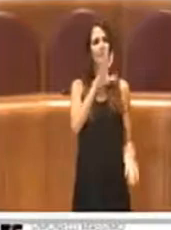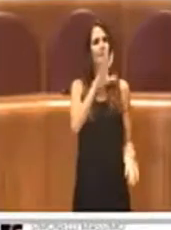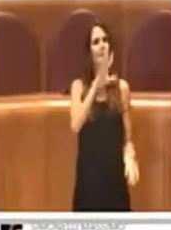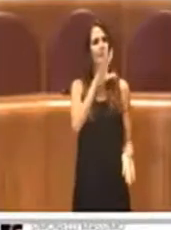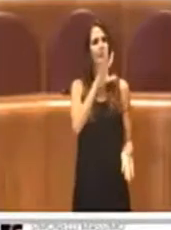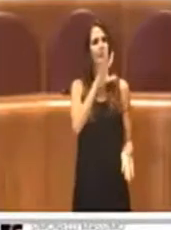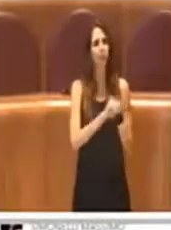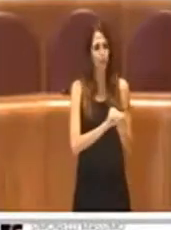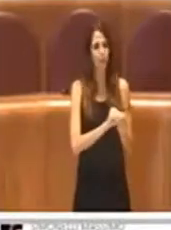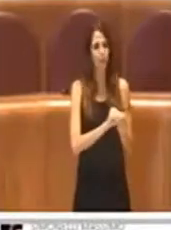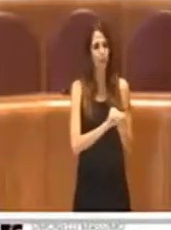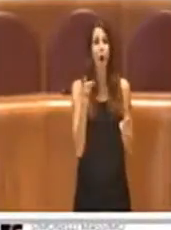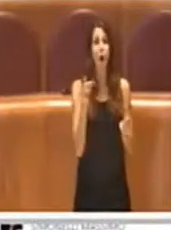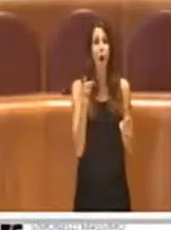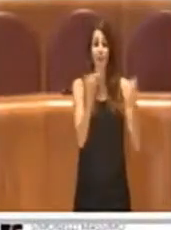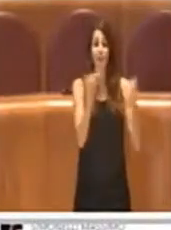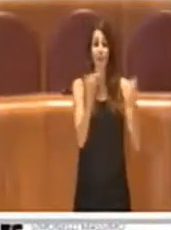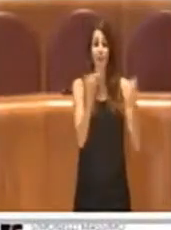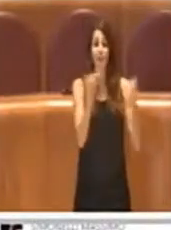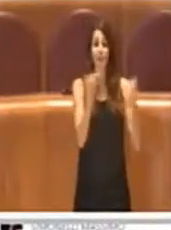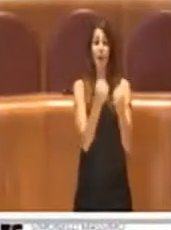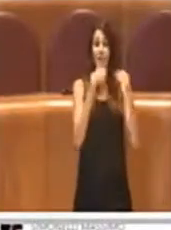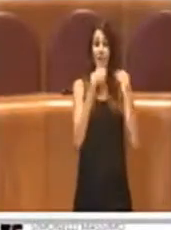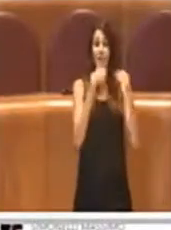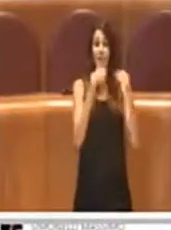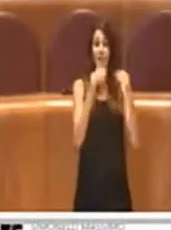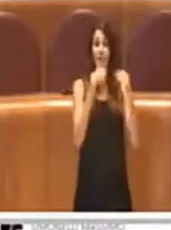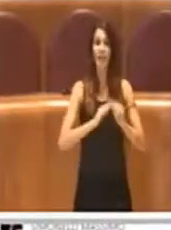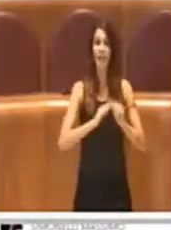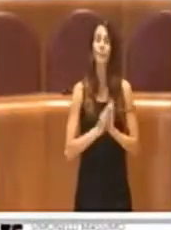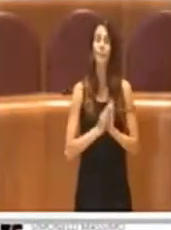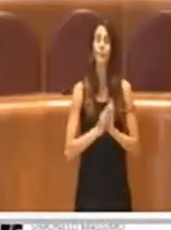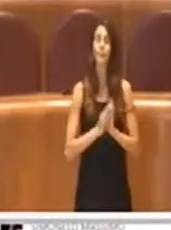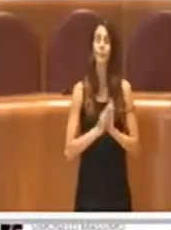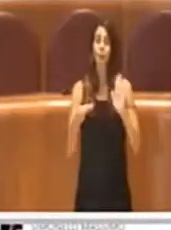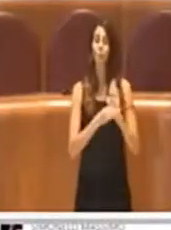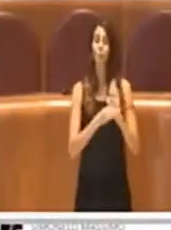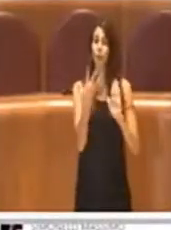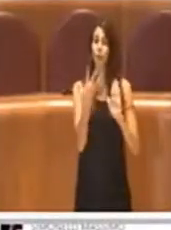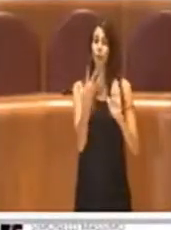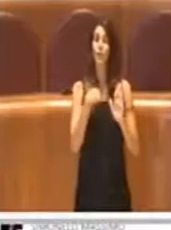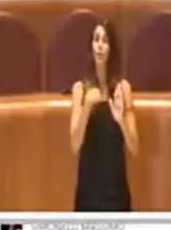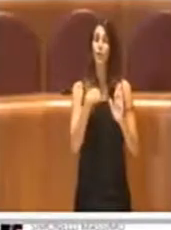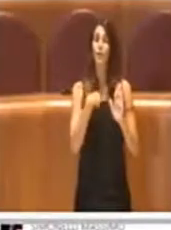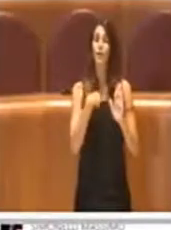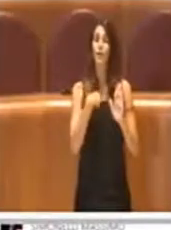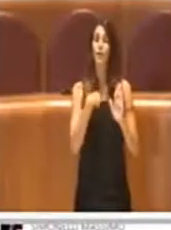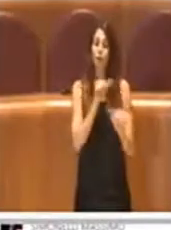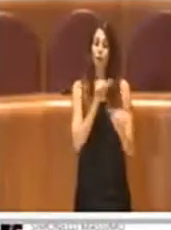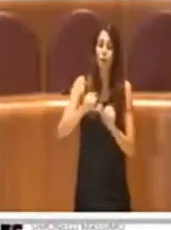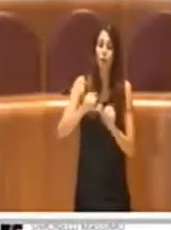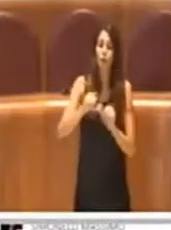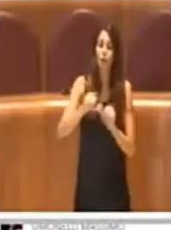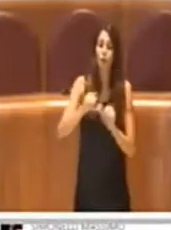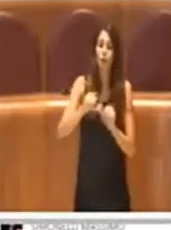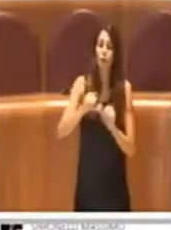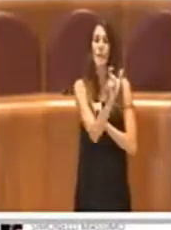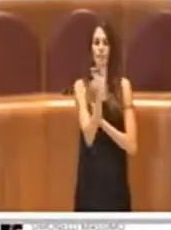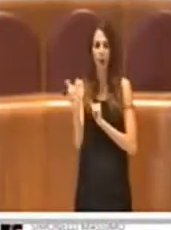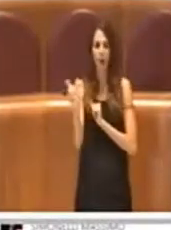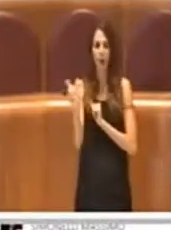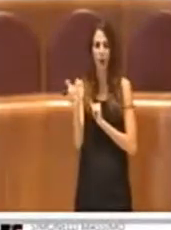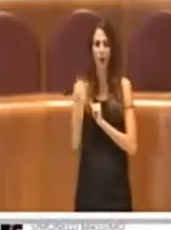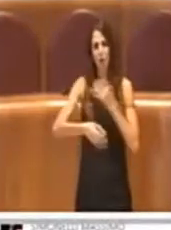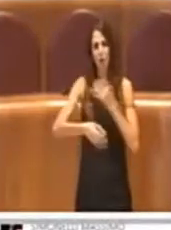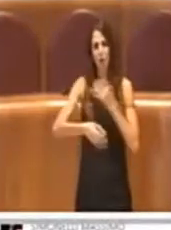stesse attività. Sul punto 5 del deliberato vado a sostituire con le seguenti parole e poi spiego